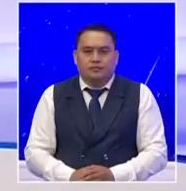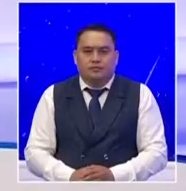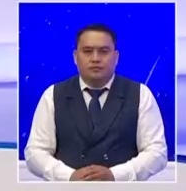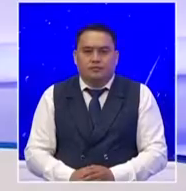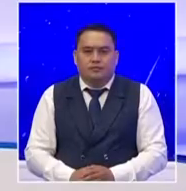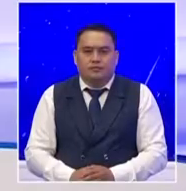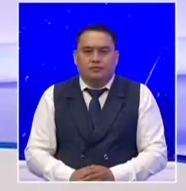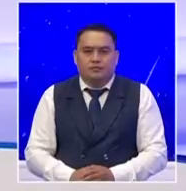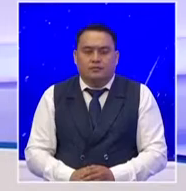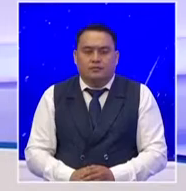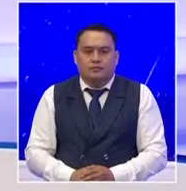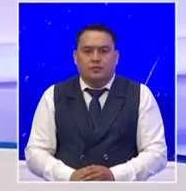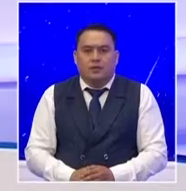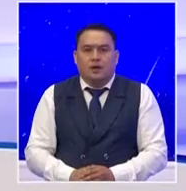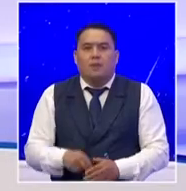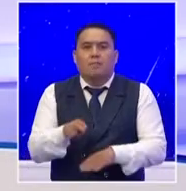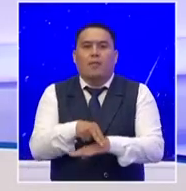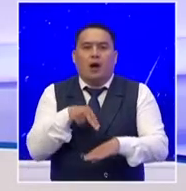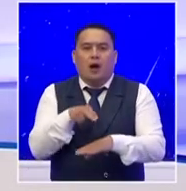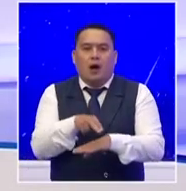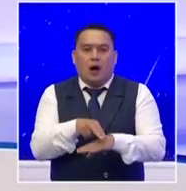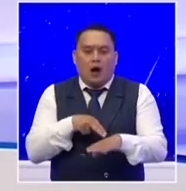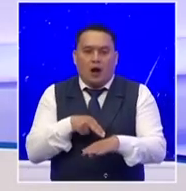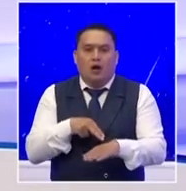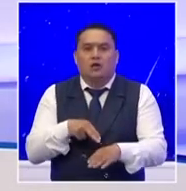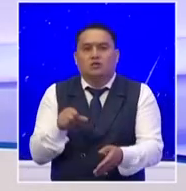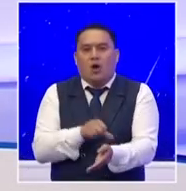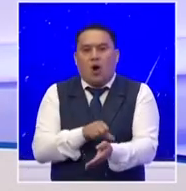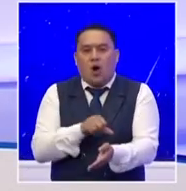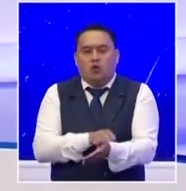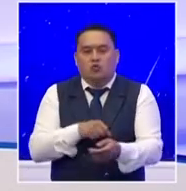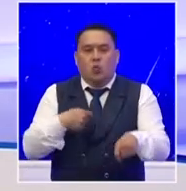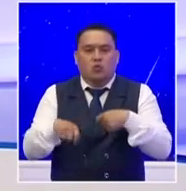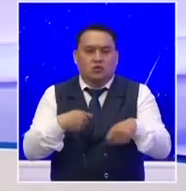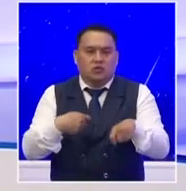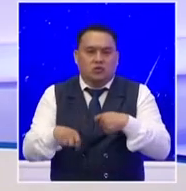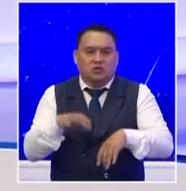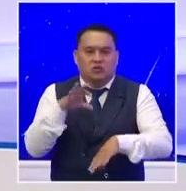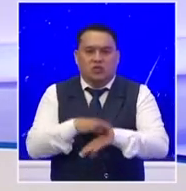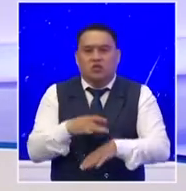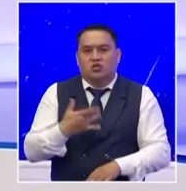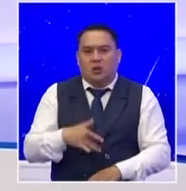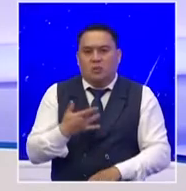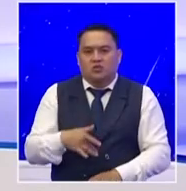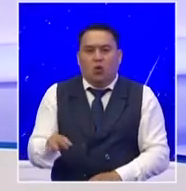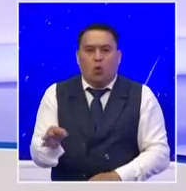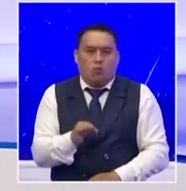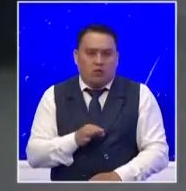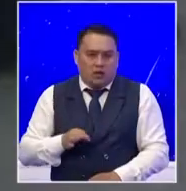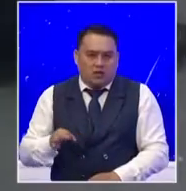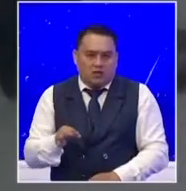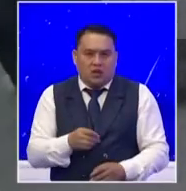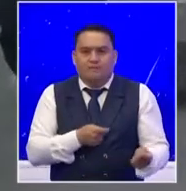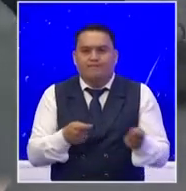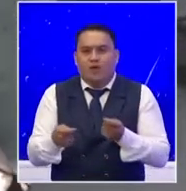Продолжаем выпуск. Транспортные полицейские задержали наркокурьера с крупной партией незаконного товара в Жамбылской области.